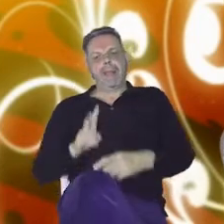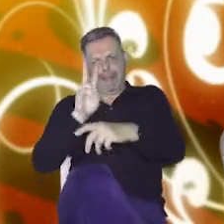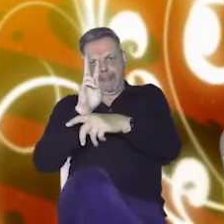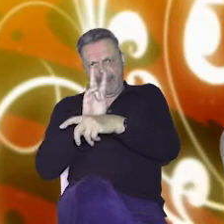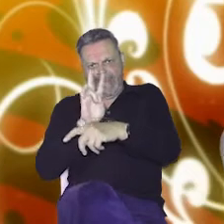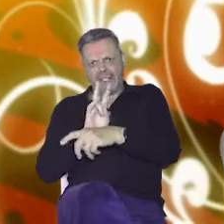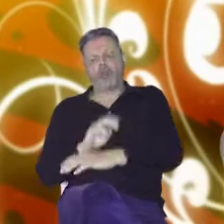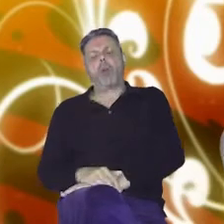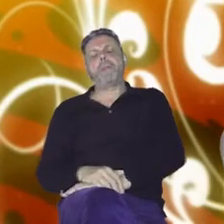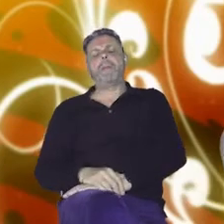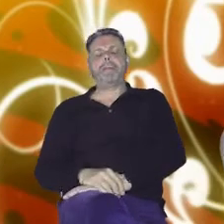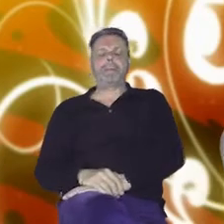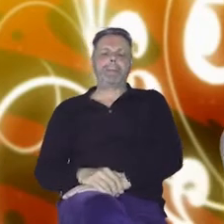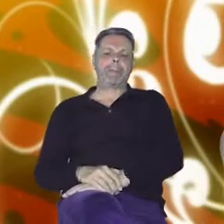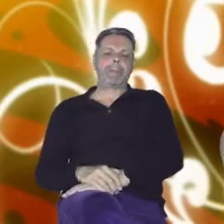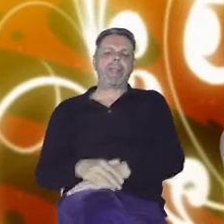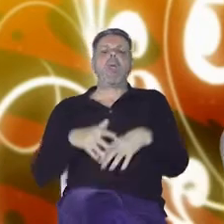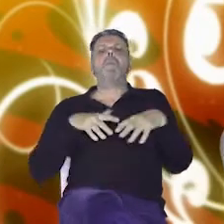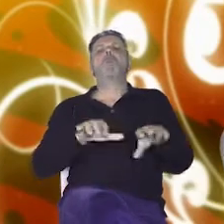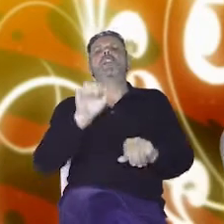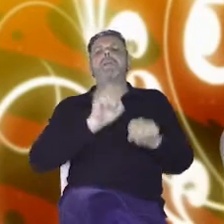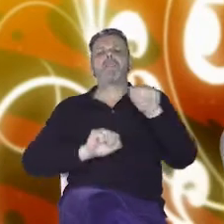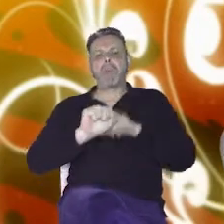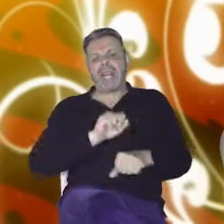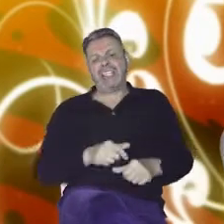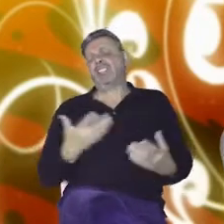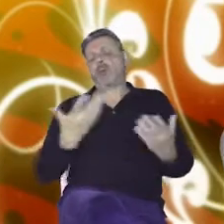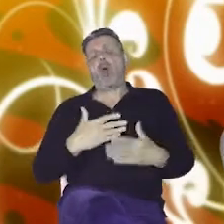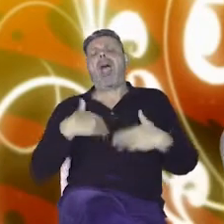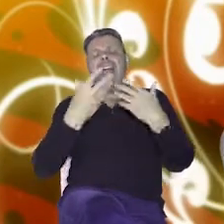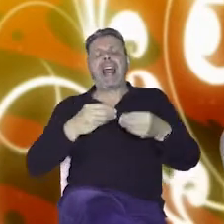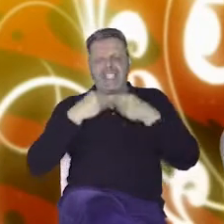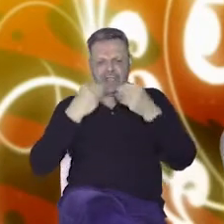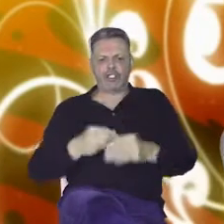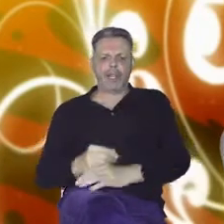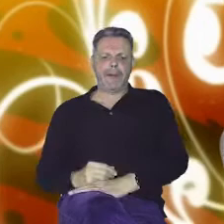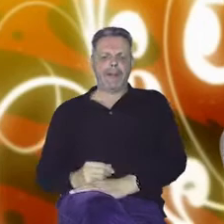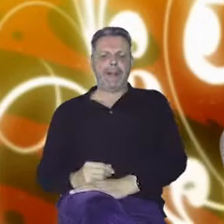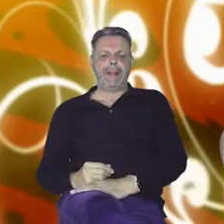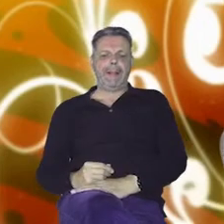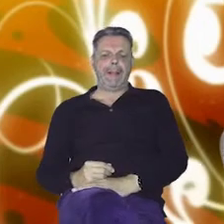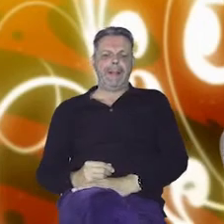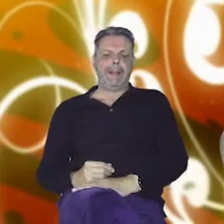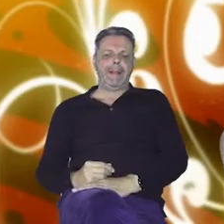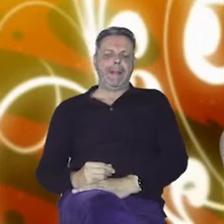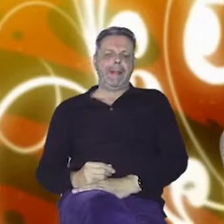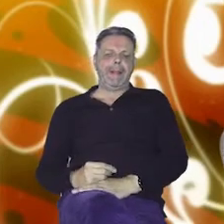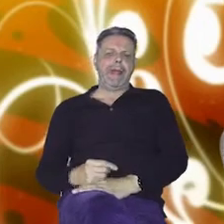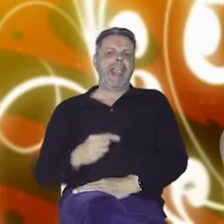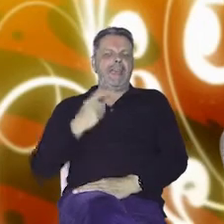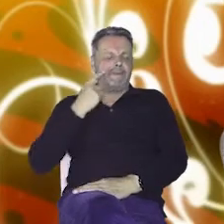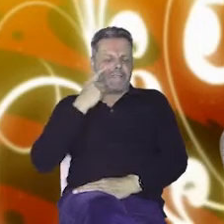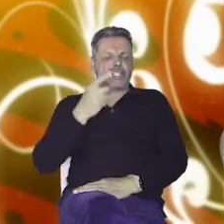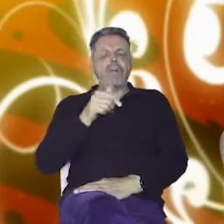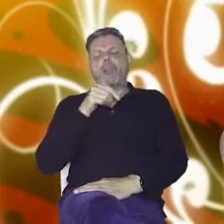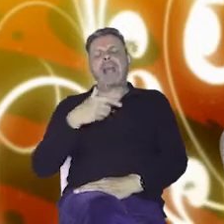pravobraniteljica, pučka pravobraniteljica dala ovo izvješće. Poslije ćemo vidjeti da li naša pročelnica zna za ovo izvješće, sve